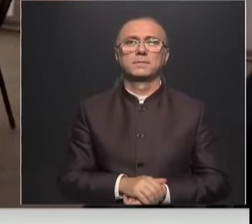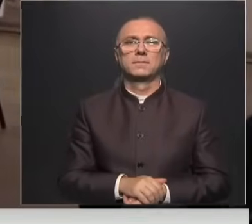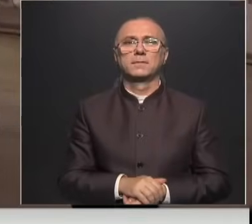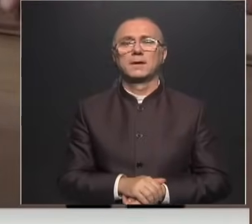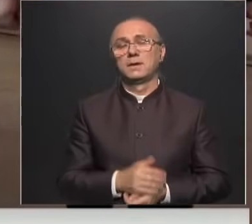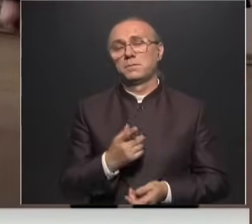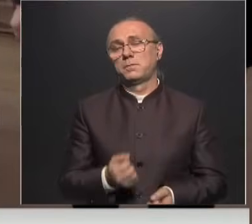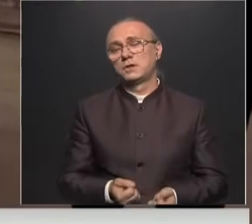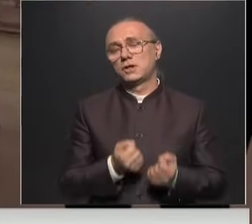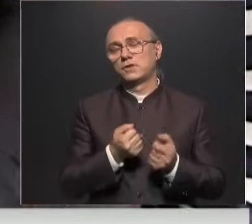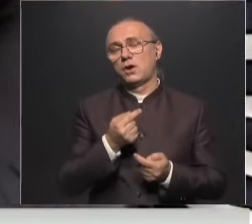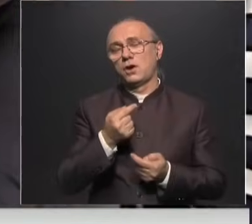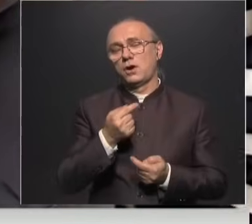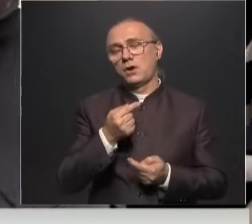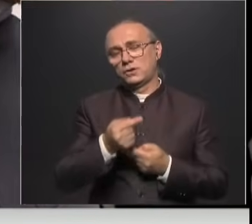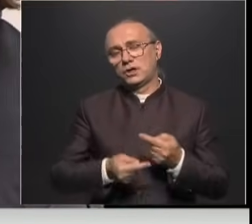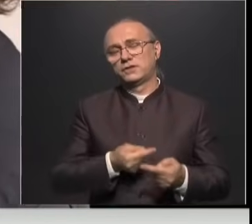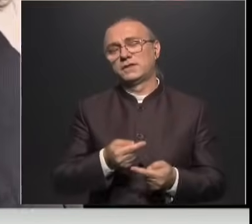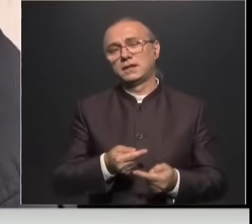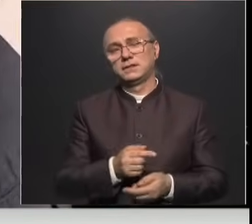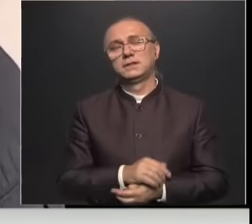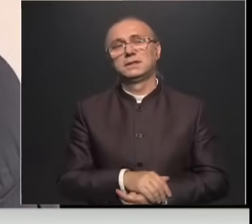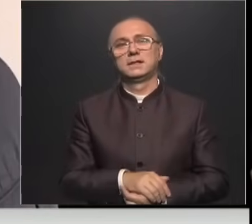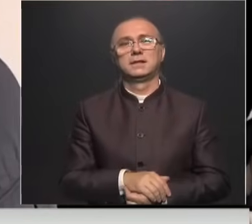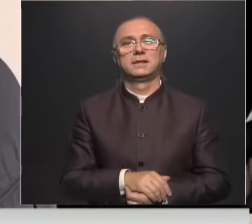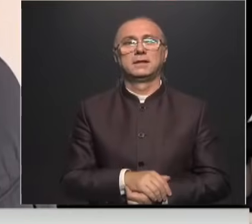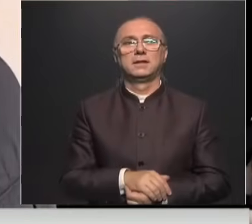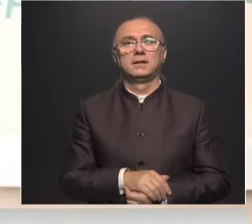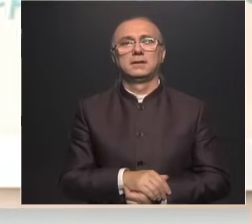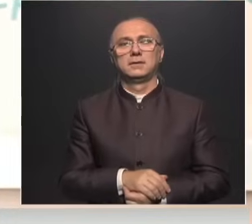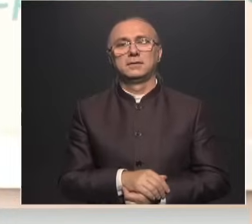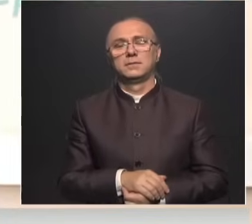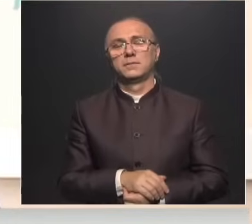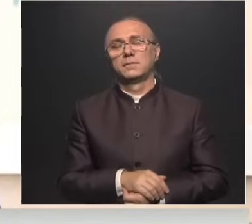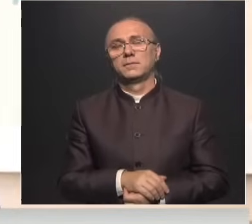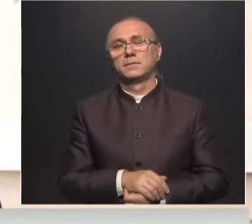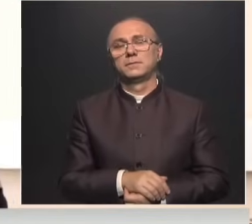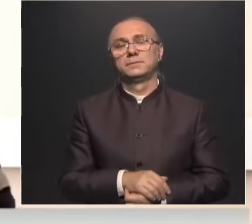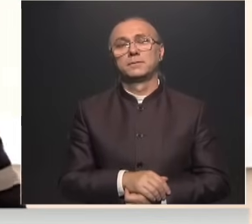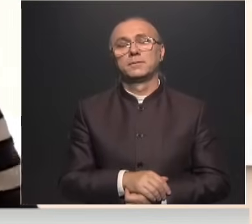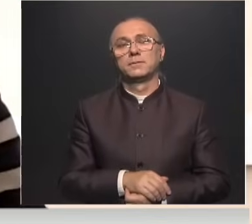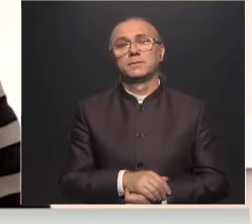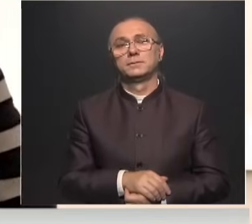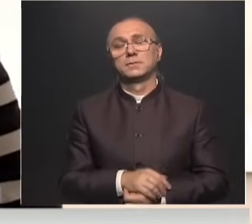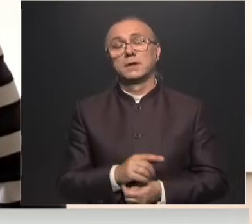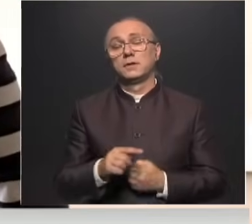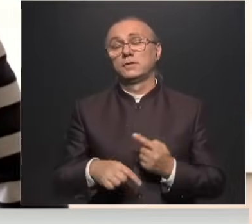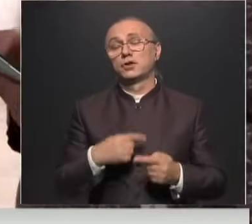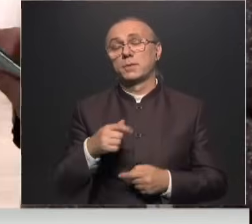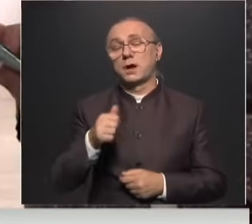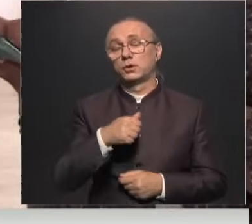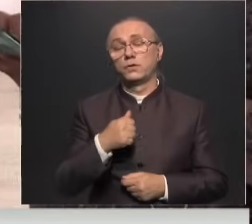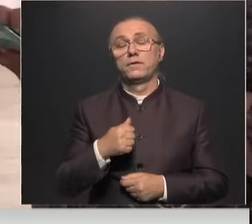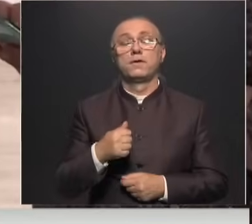отечественных традиций и выявления талантливых молодых керамистов в следующем учебном году в колледже «Добрая школа» на